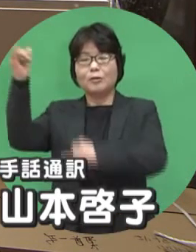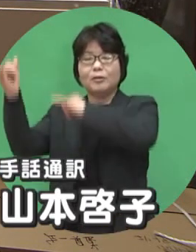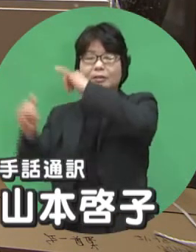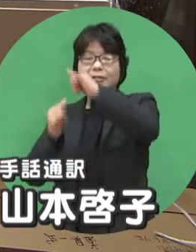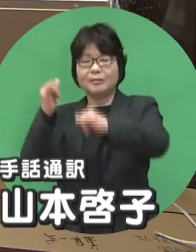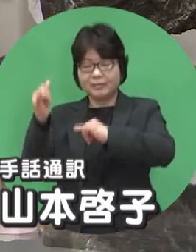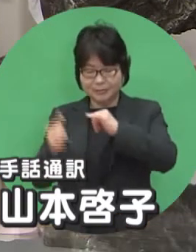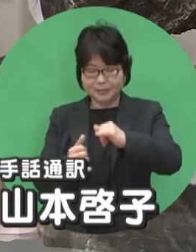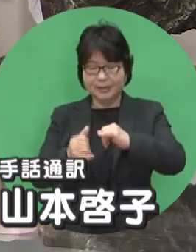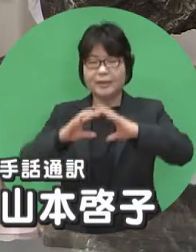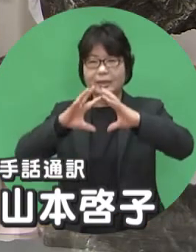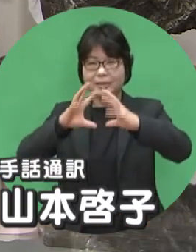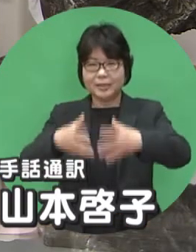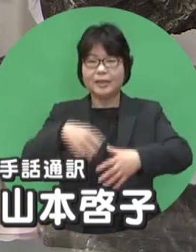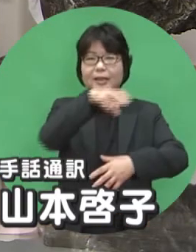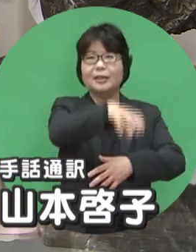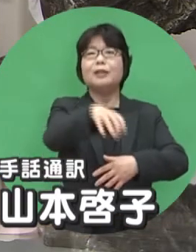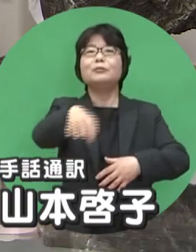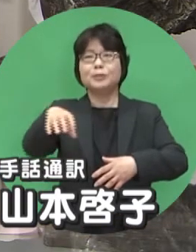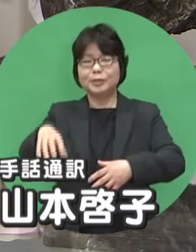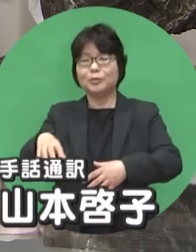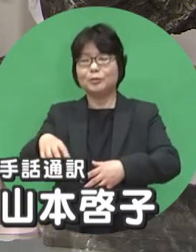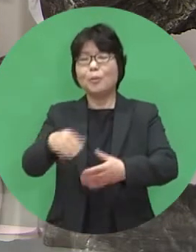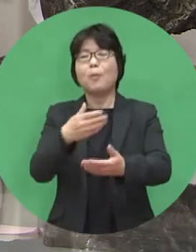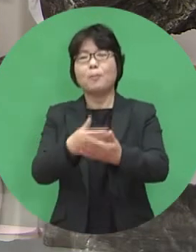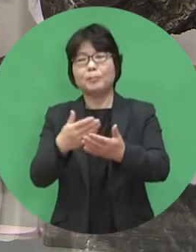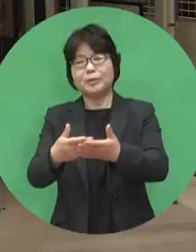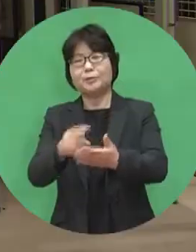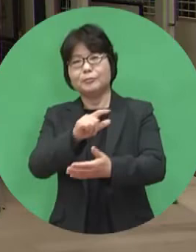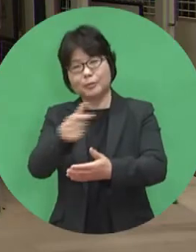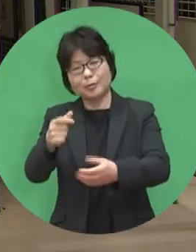古今東西の美術作品。